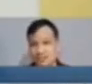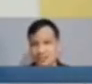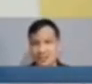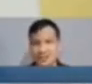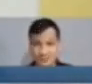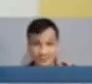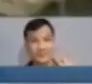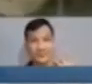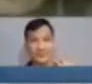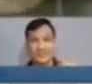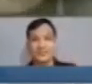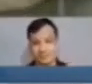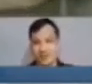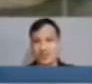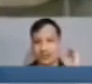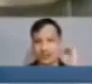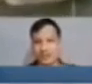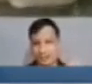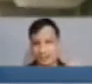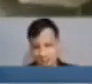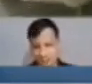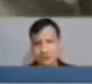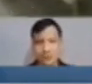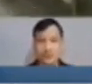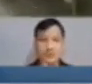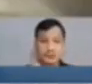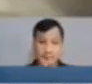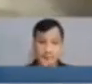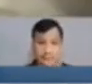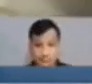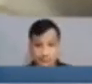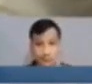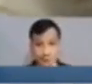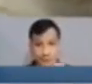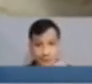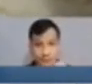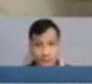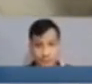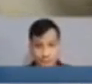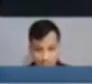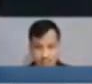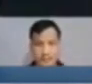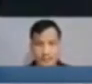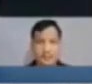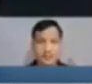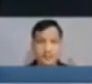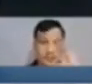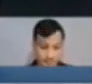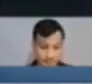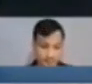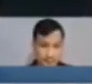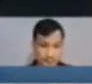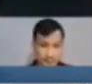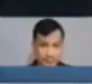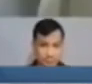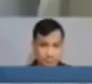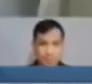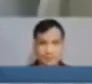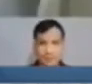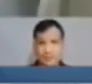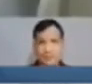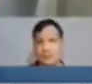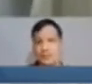Yung tinatawag nating modules at ito po ang kanilang i-take up before they can be